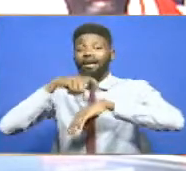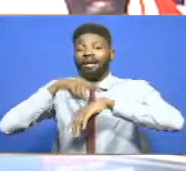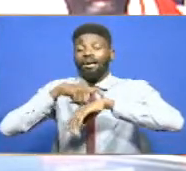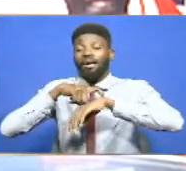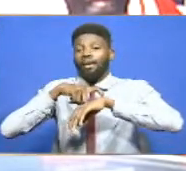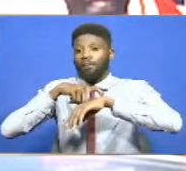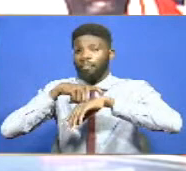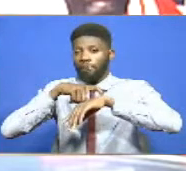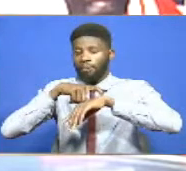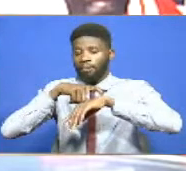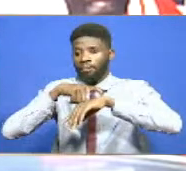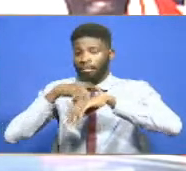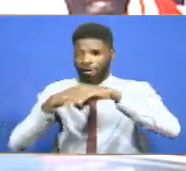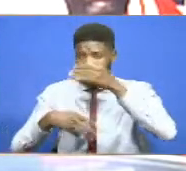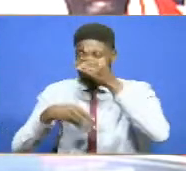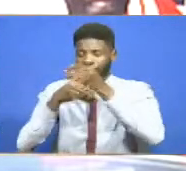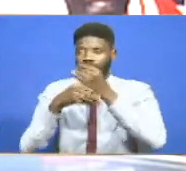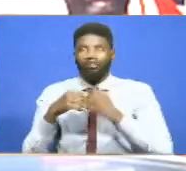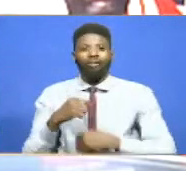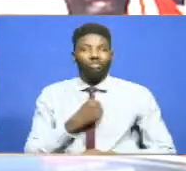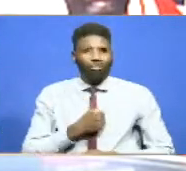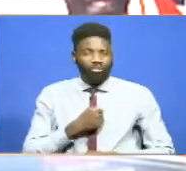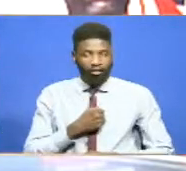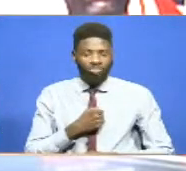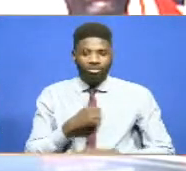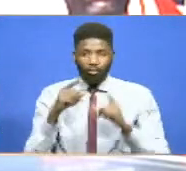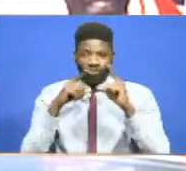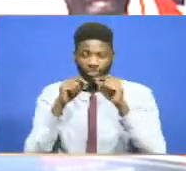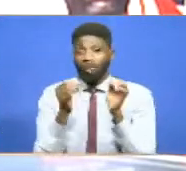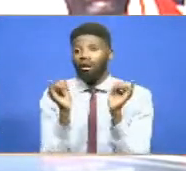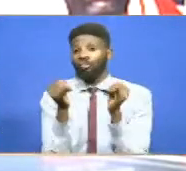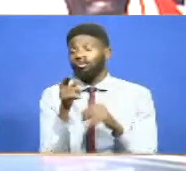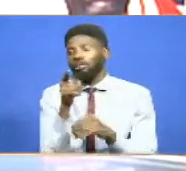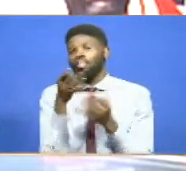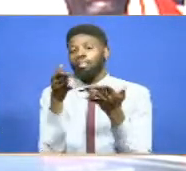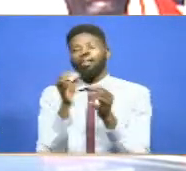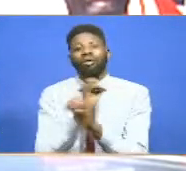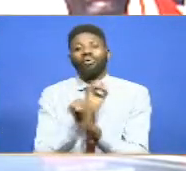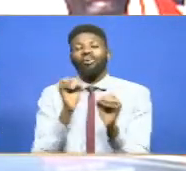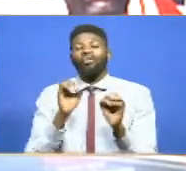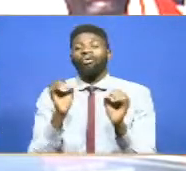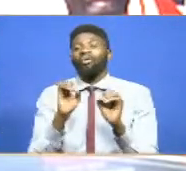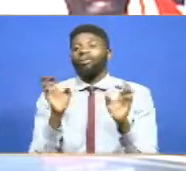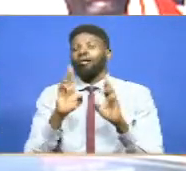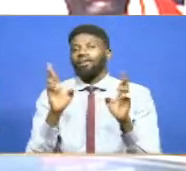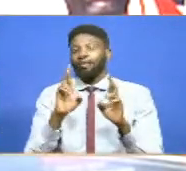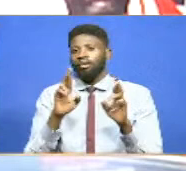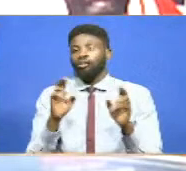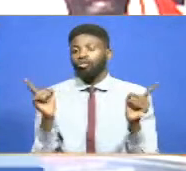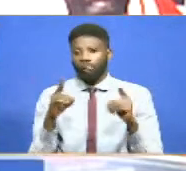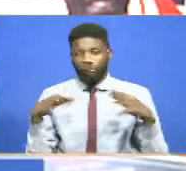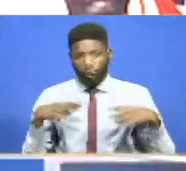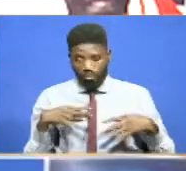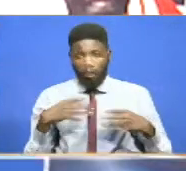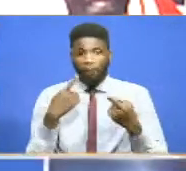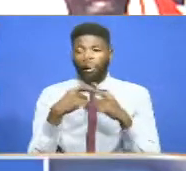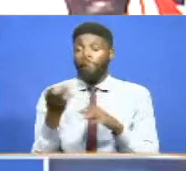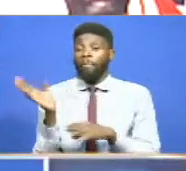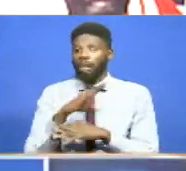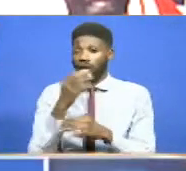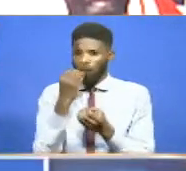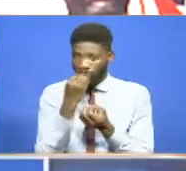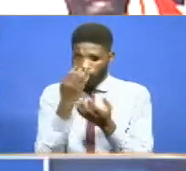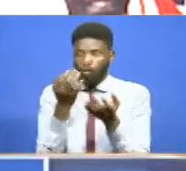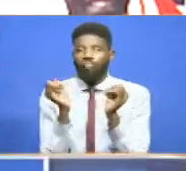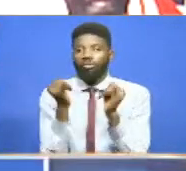katika kumradhi mtazamaji na rifua kwa taarifa hiyo haipo tayari. Tuchukua pumziko mafupi lakini tunarudi na